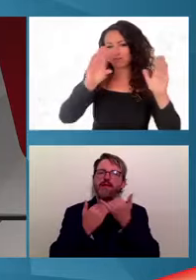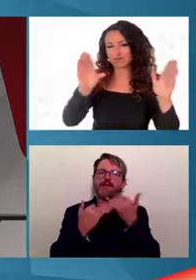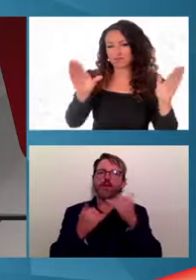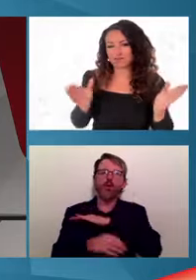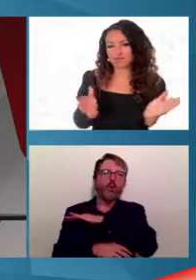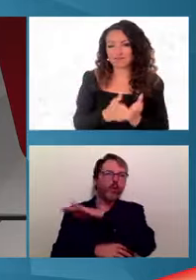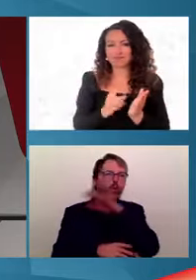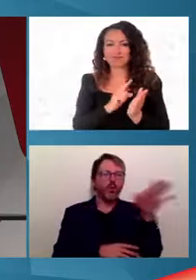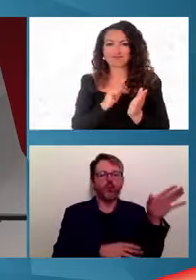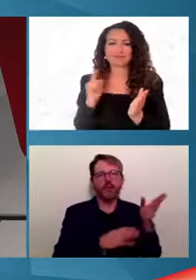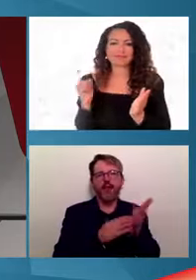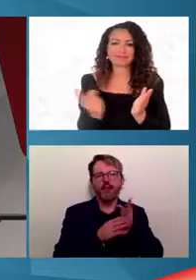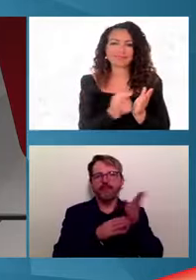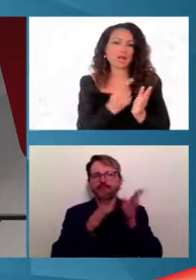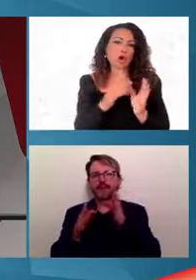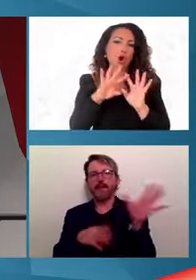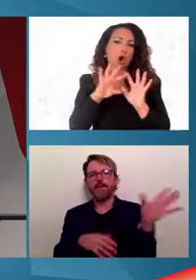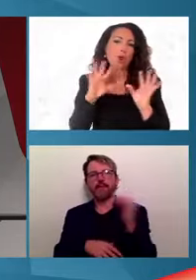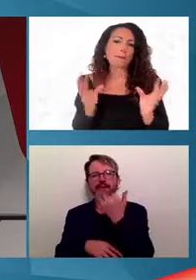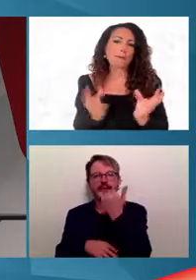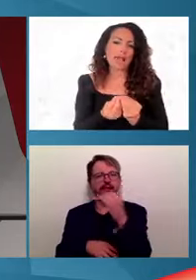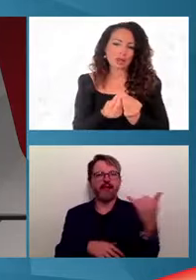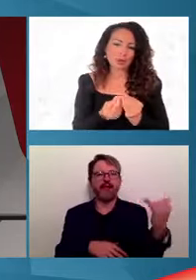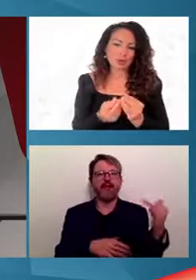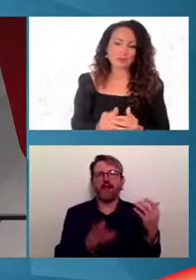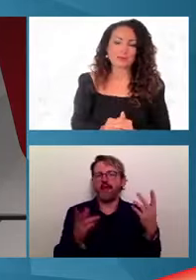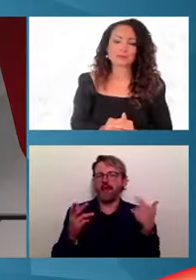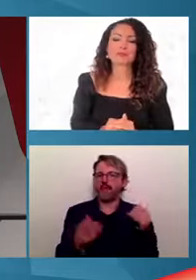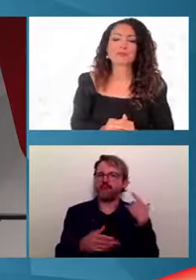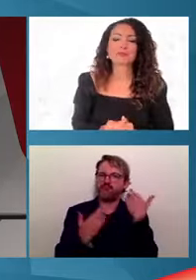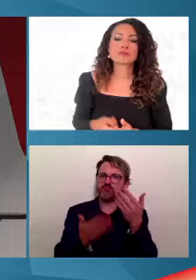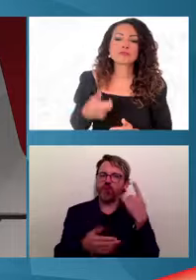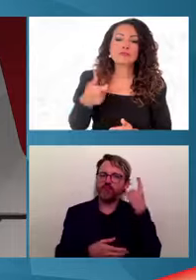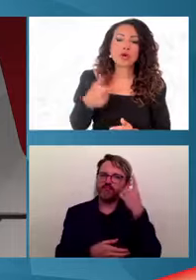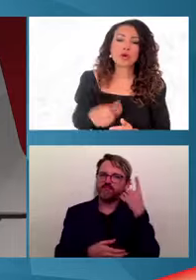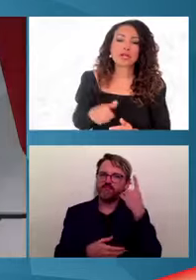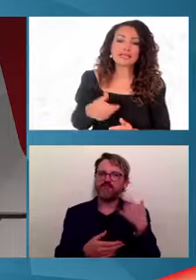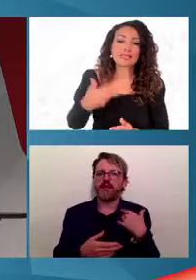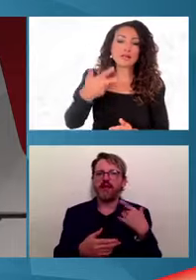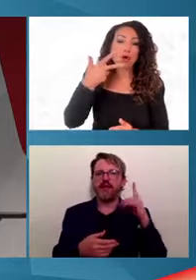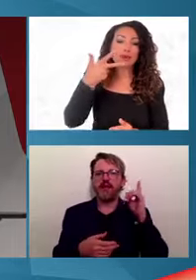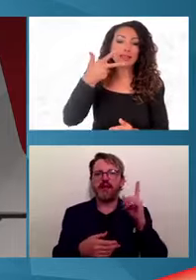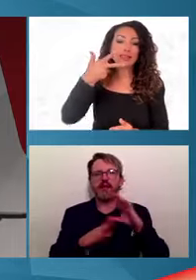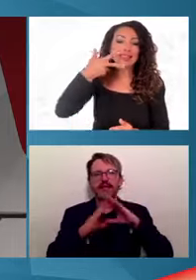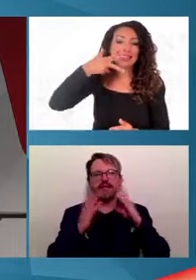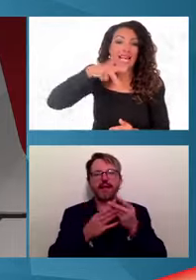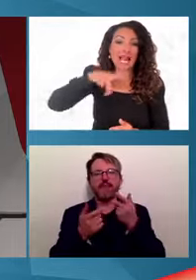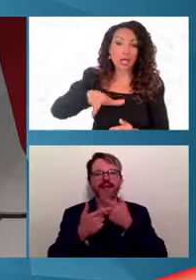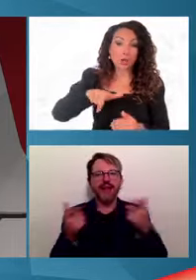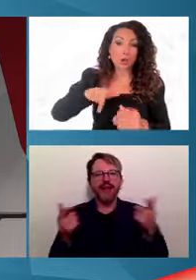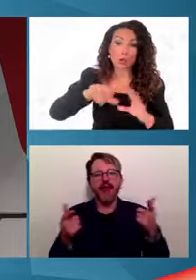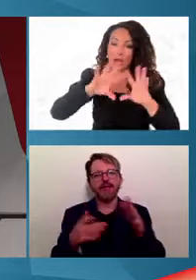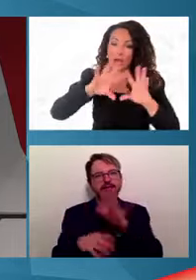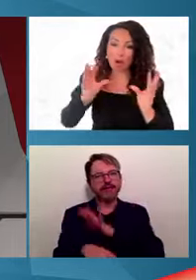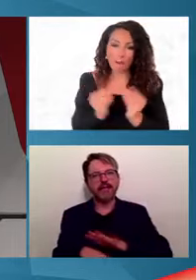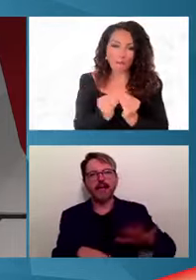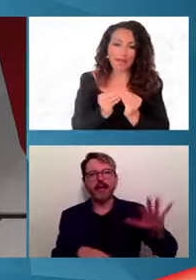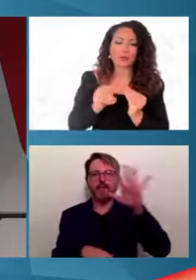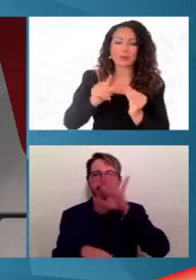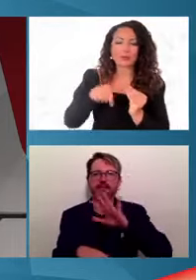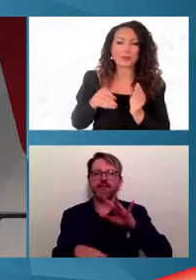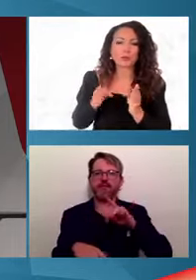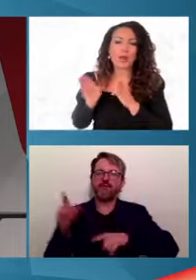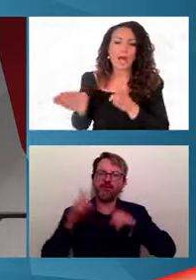la provincia, tutti e tre i gruppi linguistici, e tutti gli assessorati, tutti gli ambiti. Abbiamo lavorato per